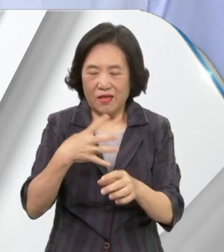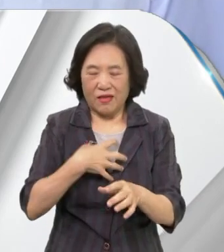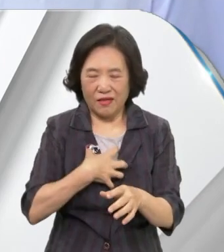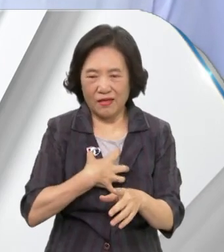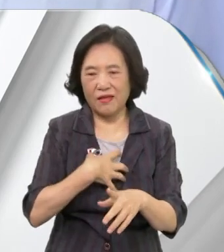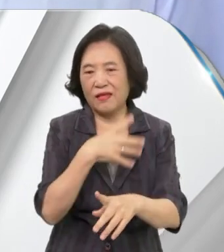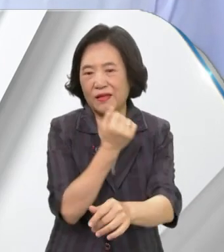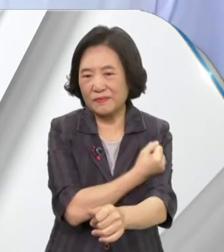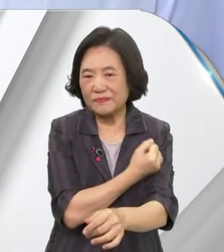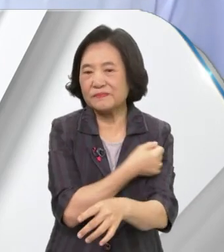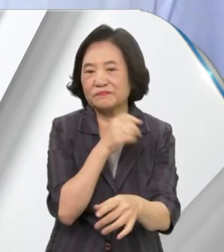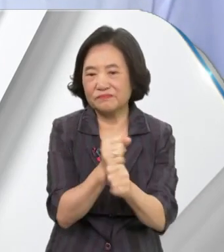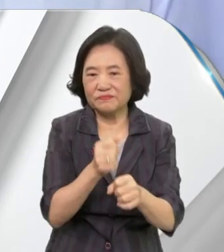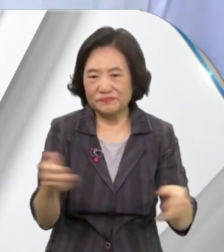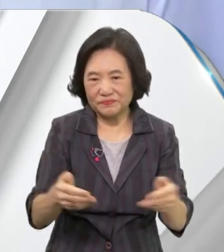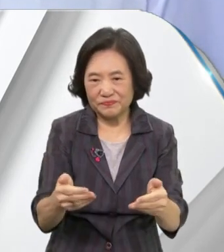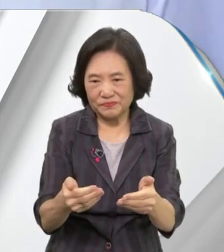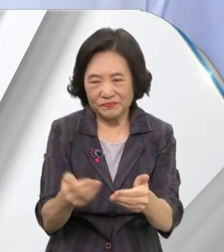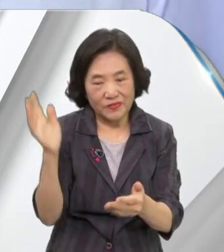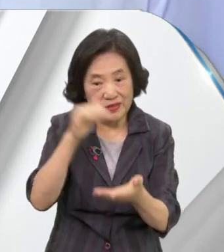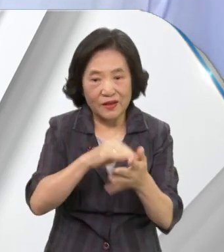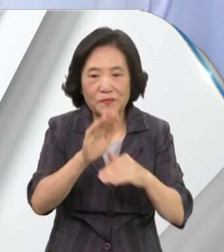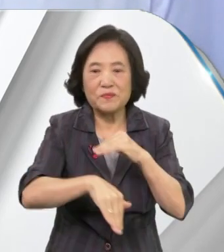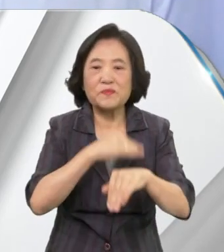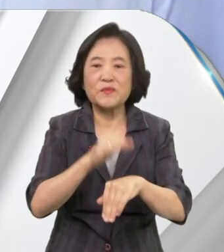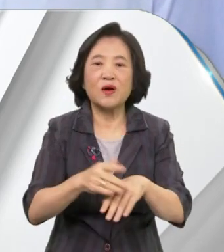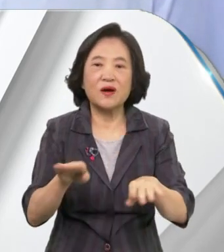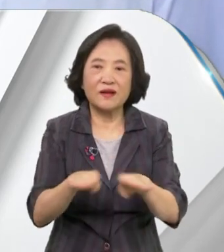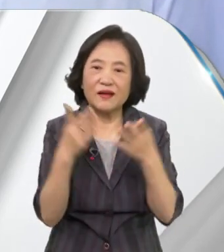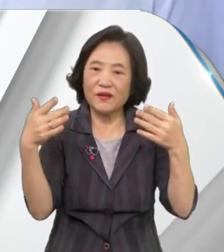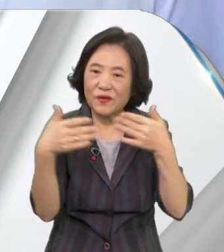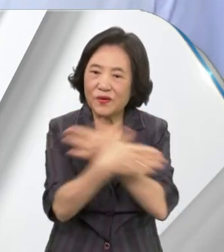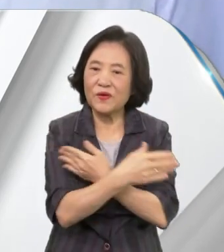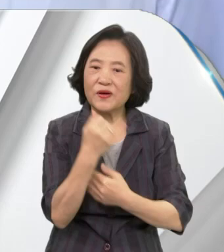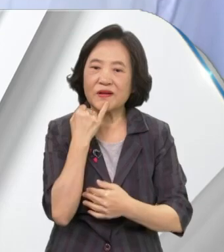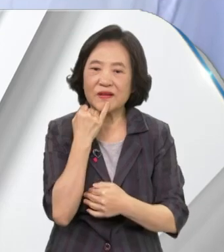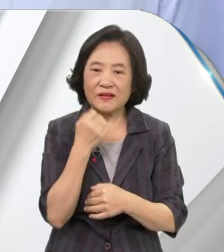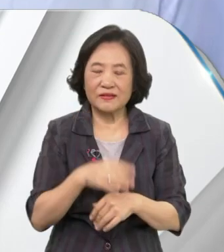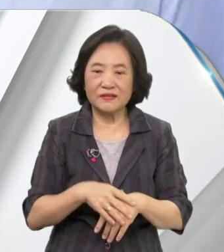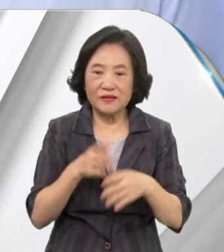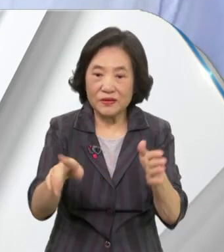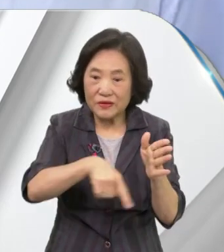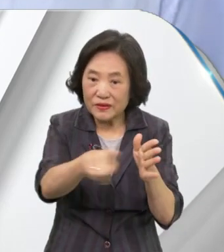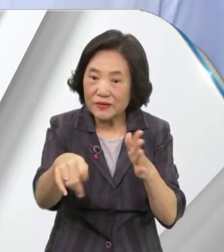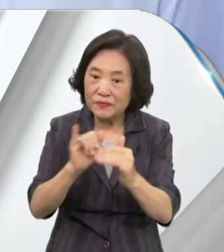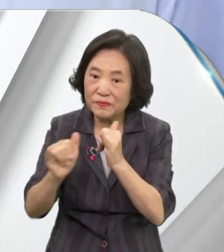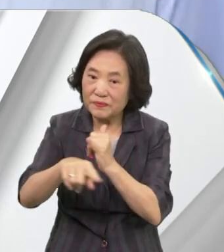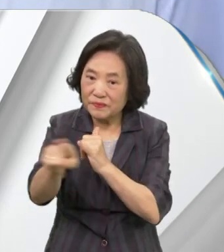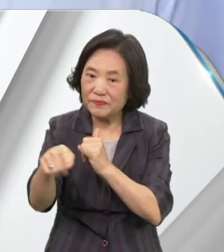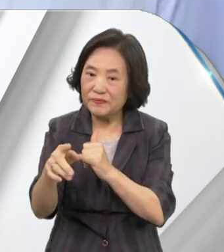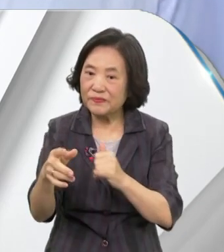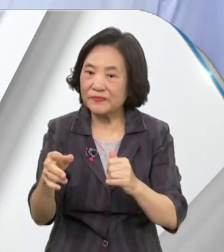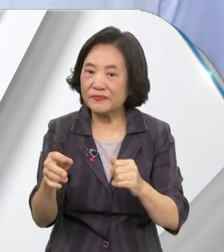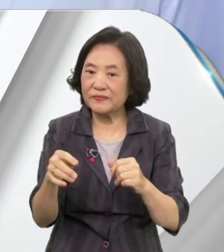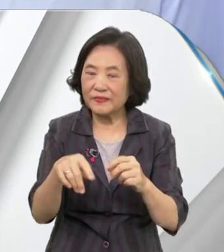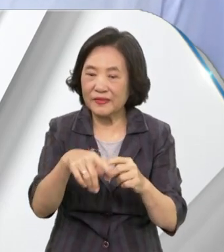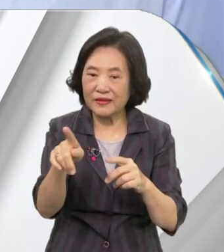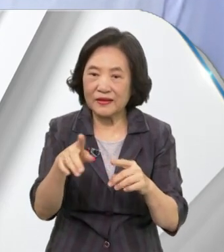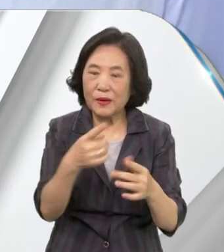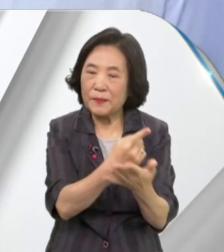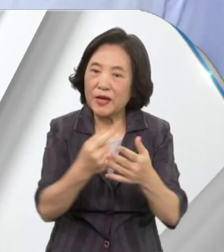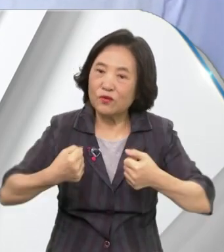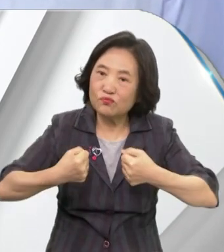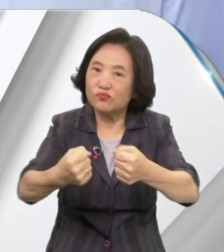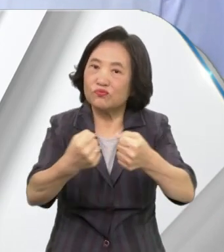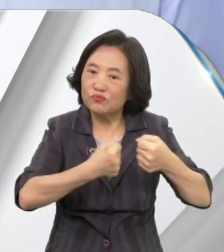苦，终于要完工要通车了。对于这个地区的民众，对于所有